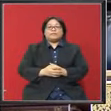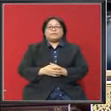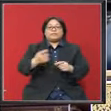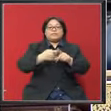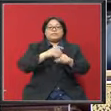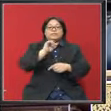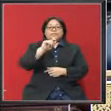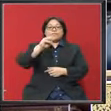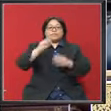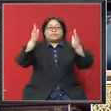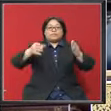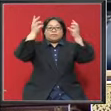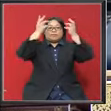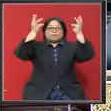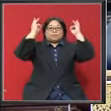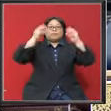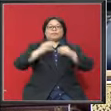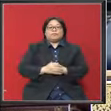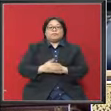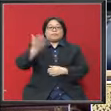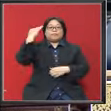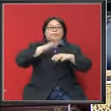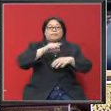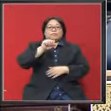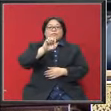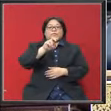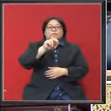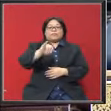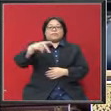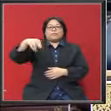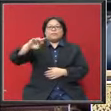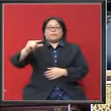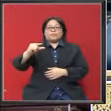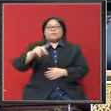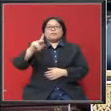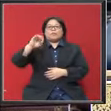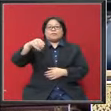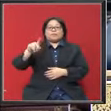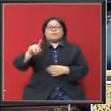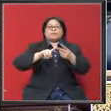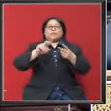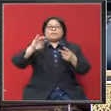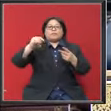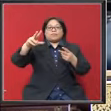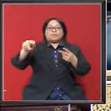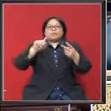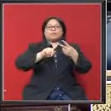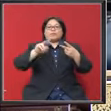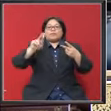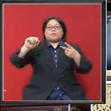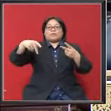dari skim orang asli yang tahunnya dikenali sebagai snow prak koprol Bahrudin Ramli dan koplo Nurhan